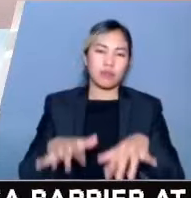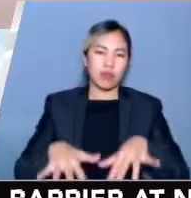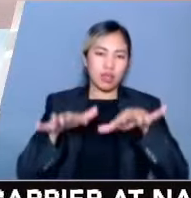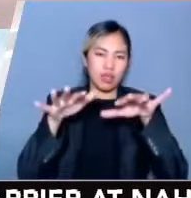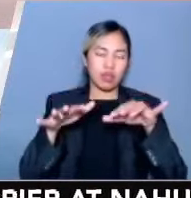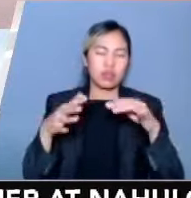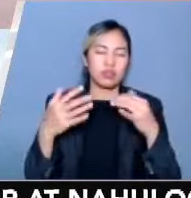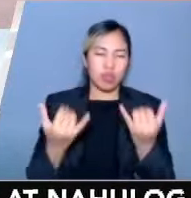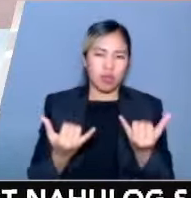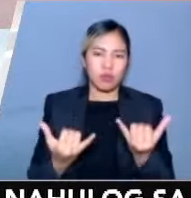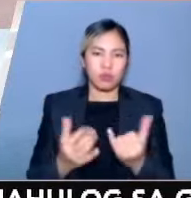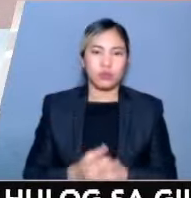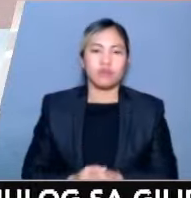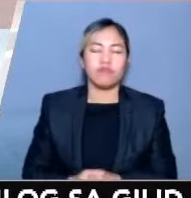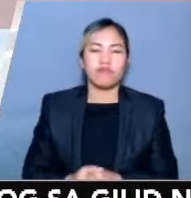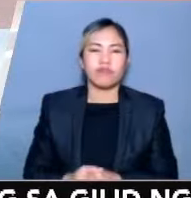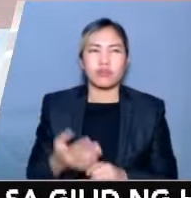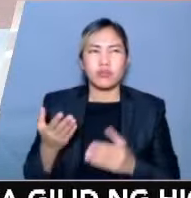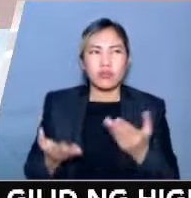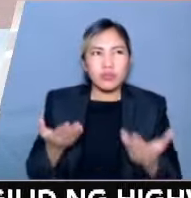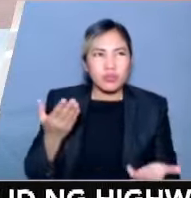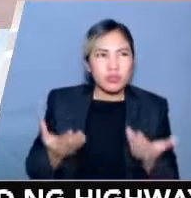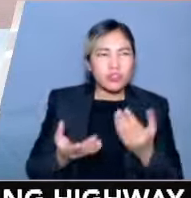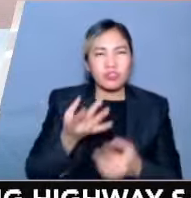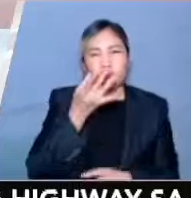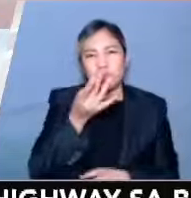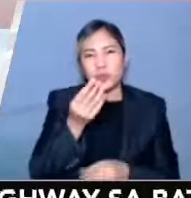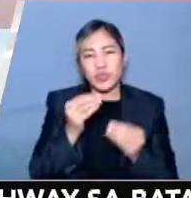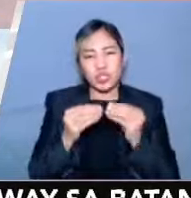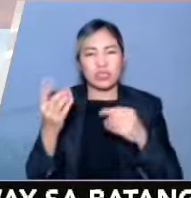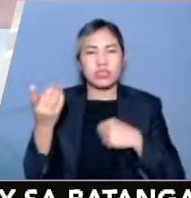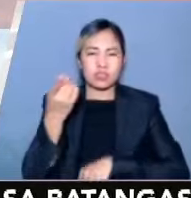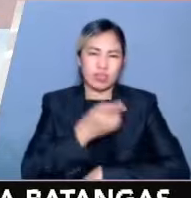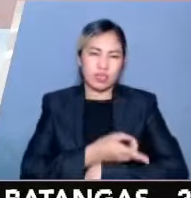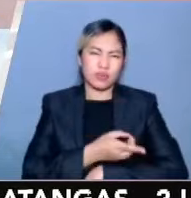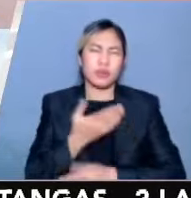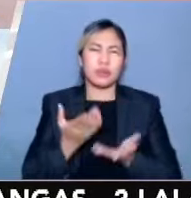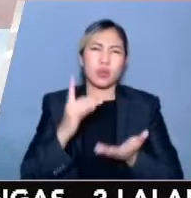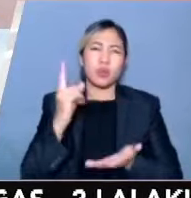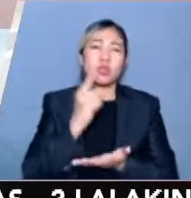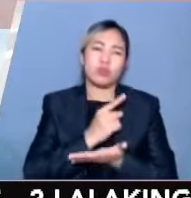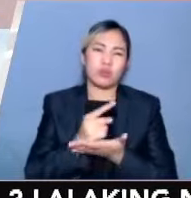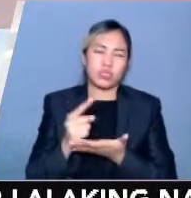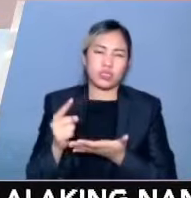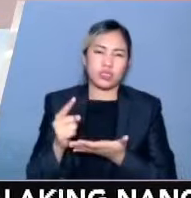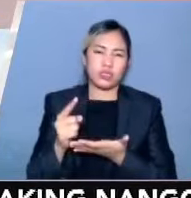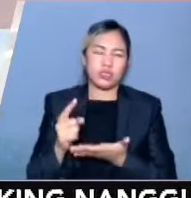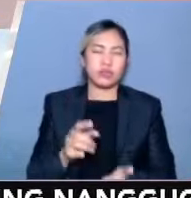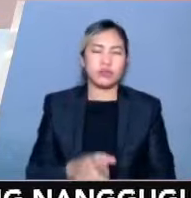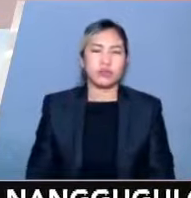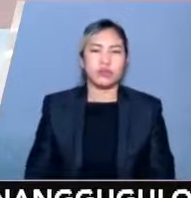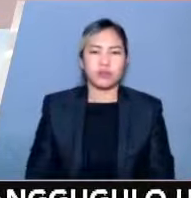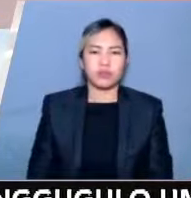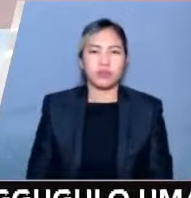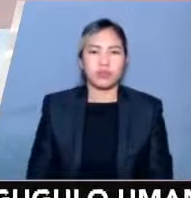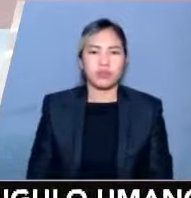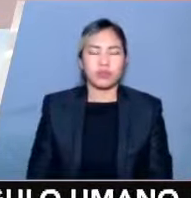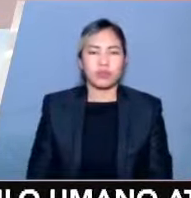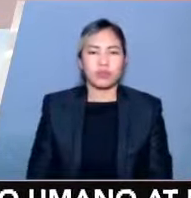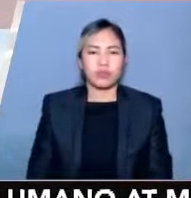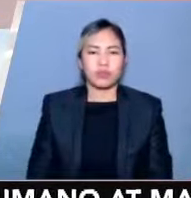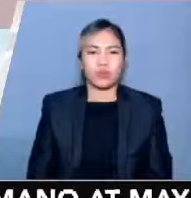medyo siguro mga a few more days to a week or so, mm-hmm, para ma-achieve natin itong ganito